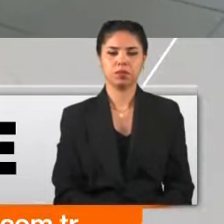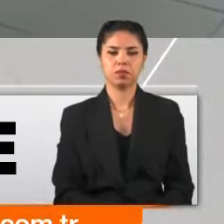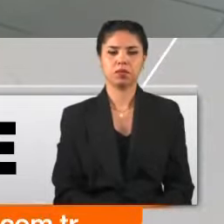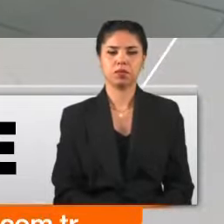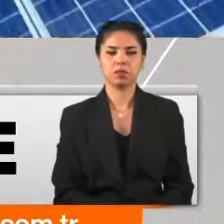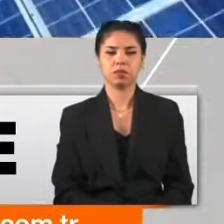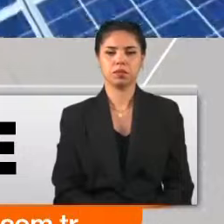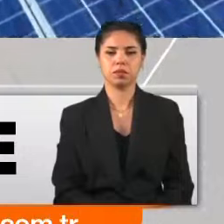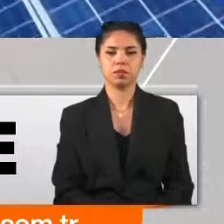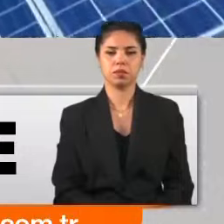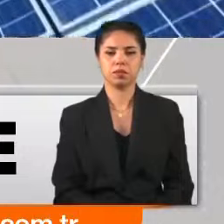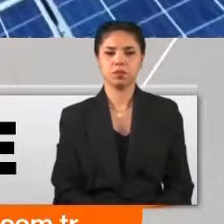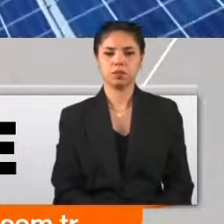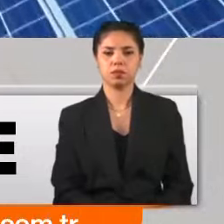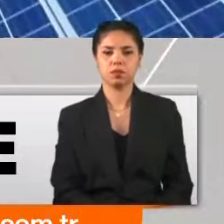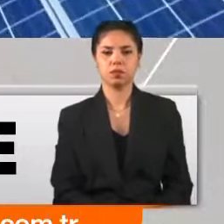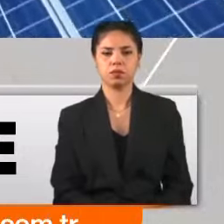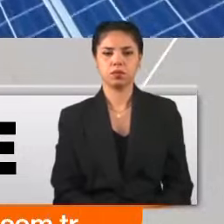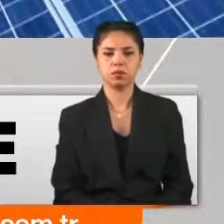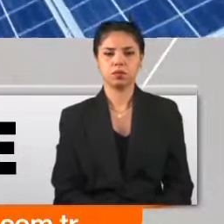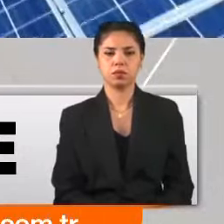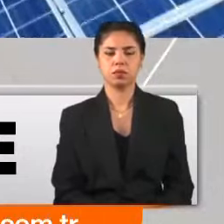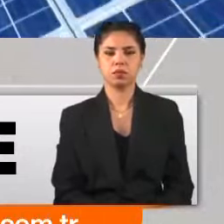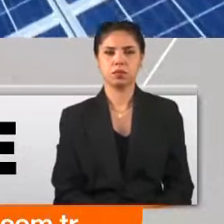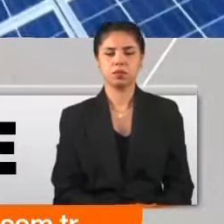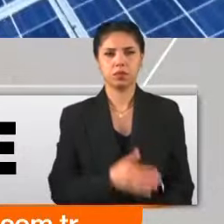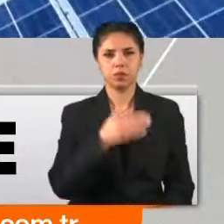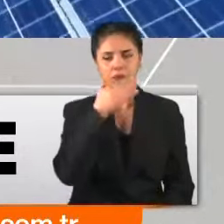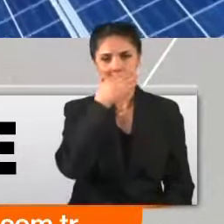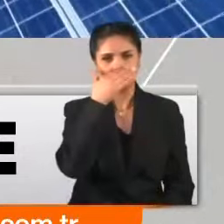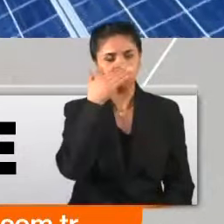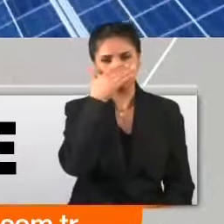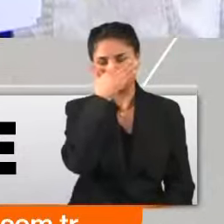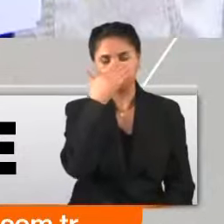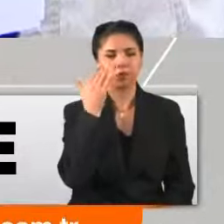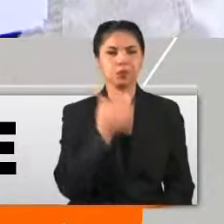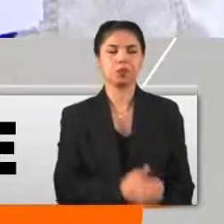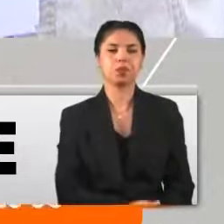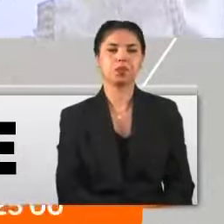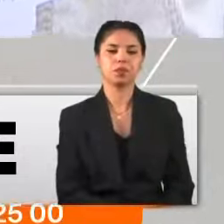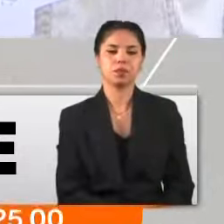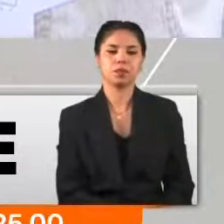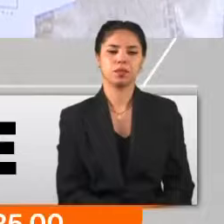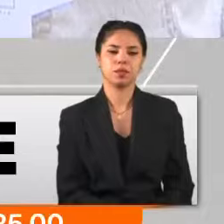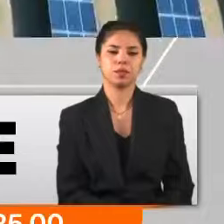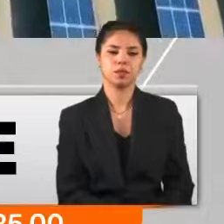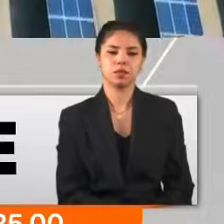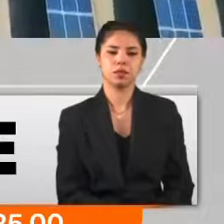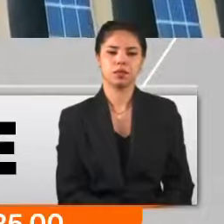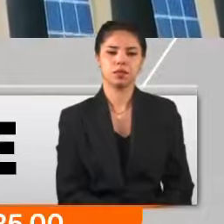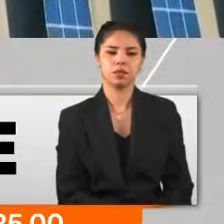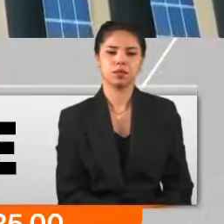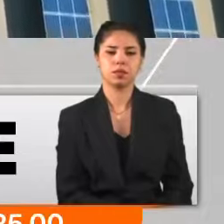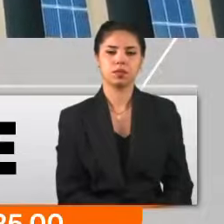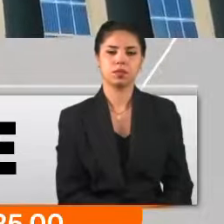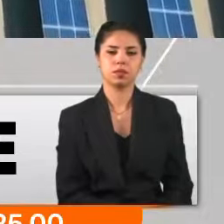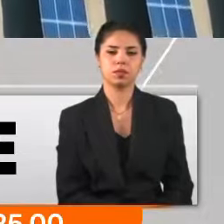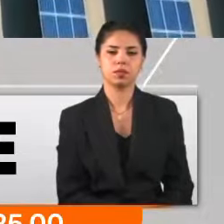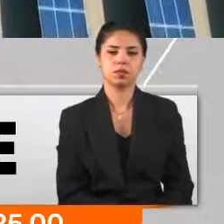amacıyla örgüt kurma suçundan yargılan şu an soruşturmaları bu dosya üzerinden yürütülüyor. Bildiğimiz kadarıyla yurt dışı çıkış yasağı var. Bizim